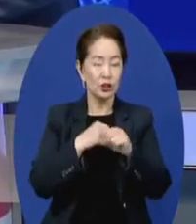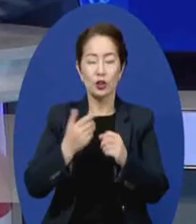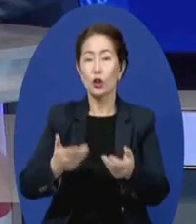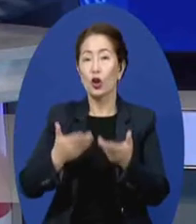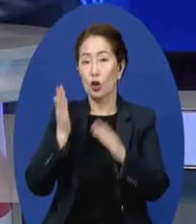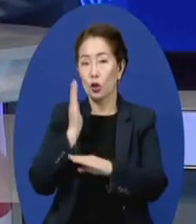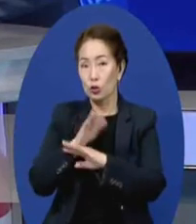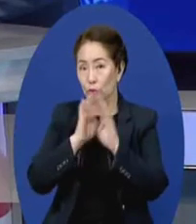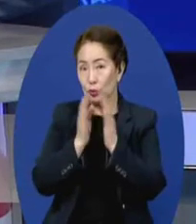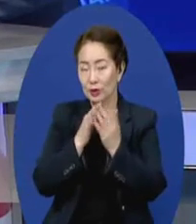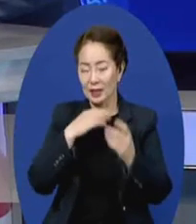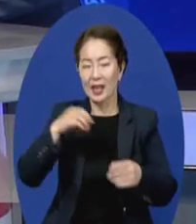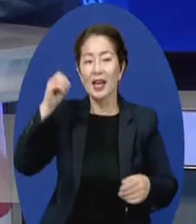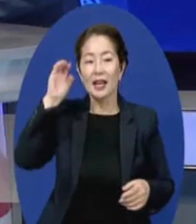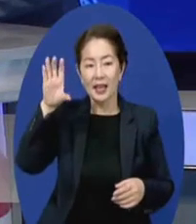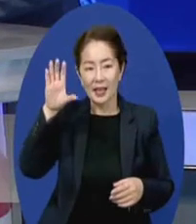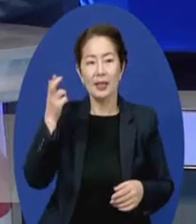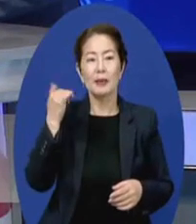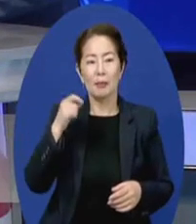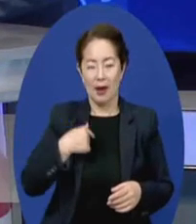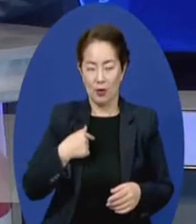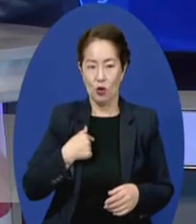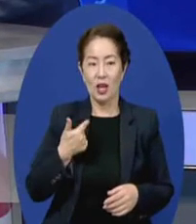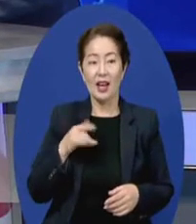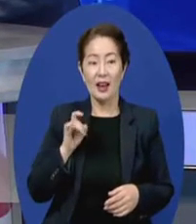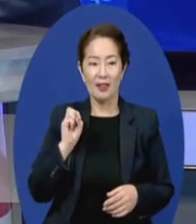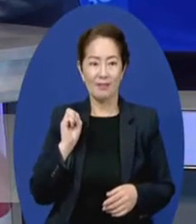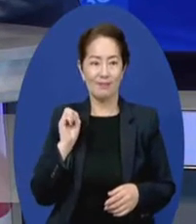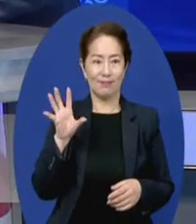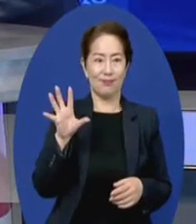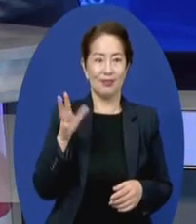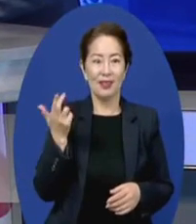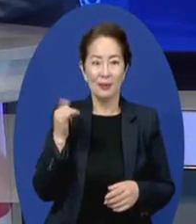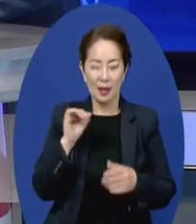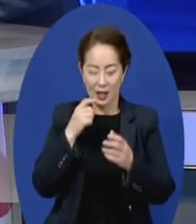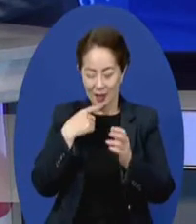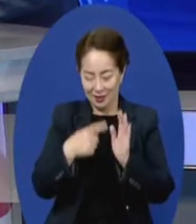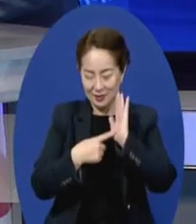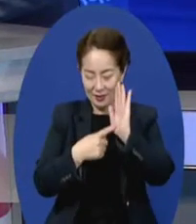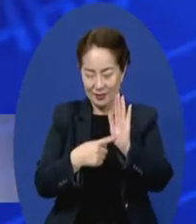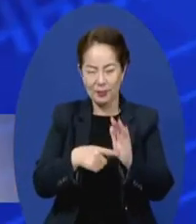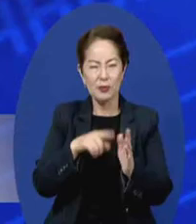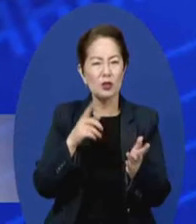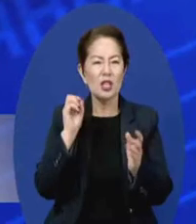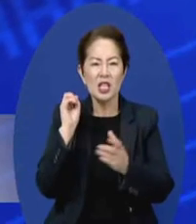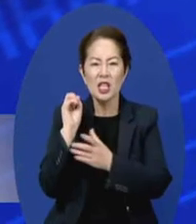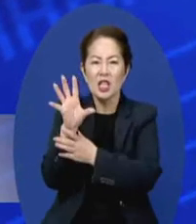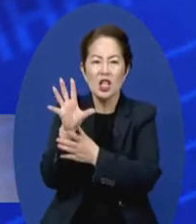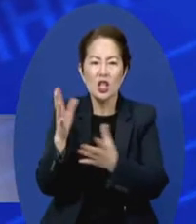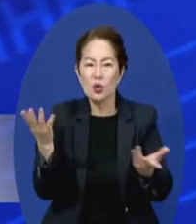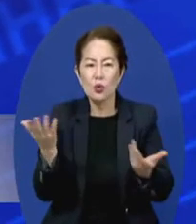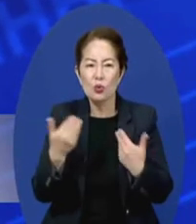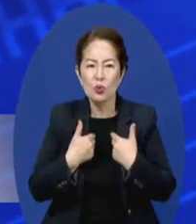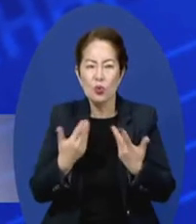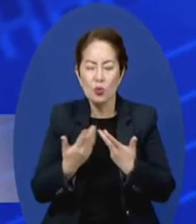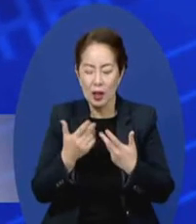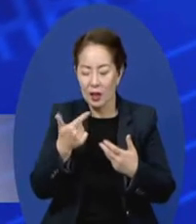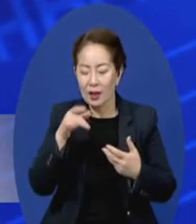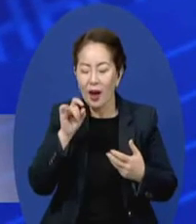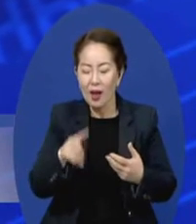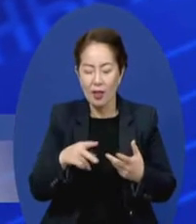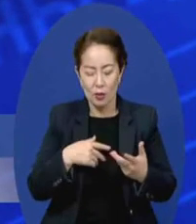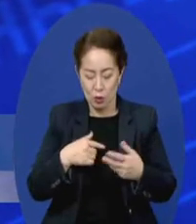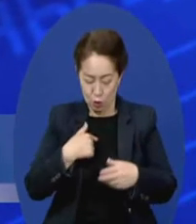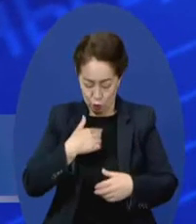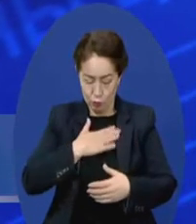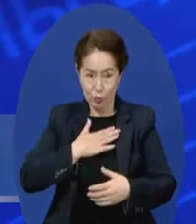өдрийнхэн маань ярилцж байгаад гэрэл бай гэдэг уриатаа тэмдэглэж байгаа. Тэгэхээр гэрэл бай гэдэг нь бол ямар нэгэн одоо